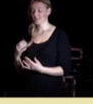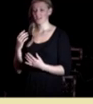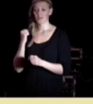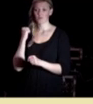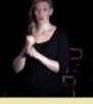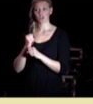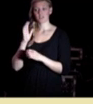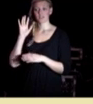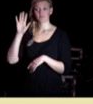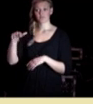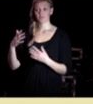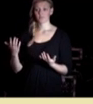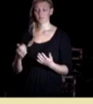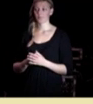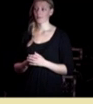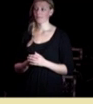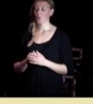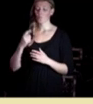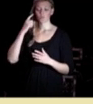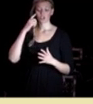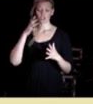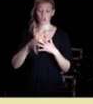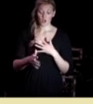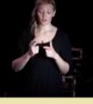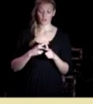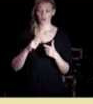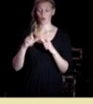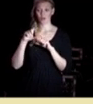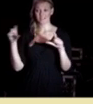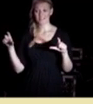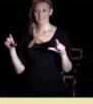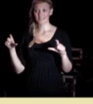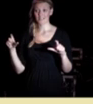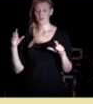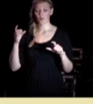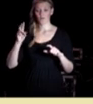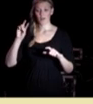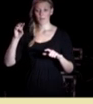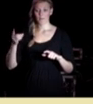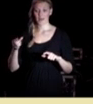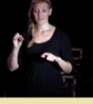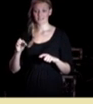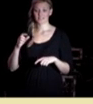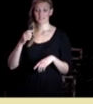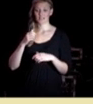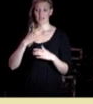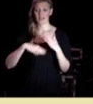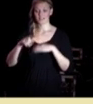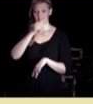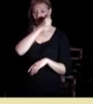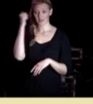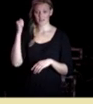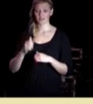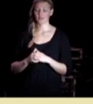ute? Som psykiater og klinikkdirektør ved mitt DPS i Helse Bergen, så er jeg ikke villig til det i